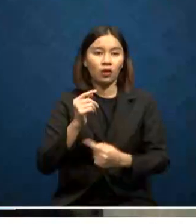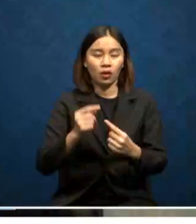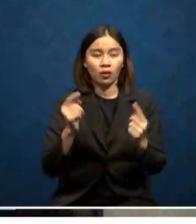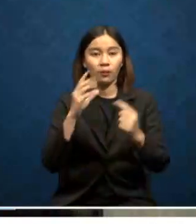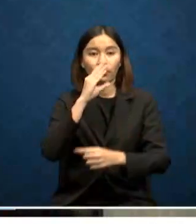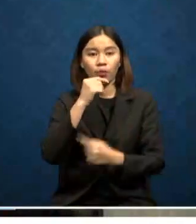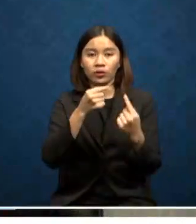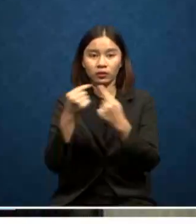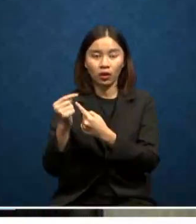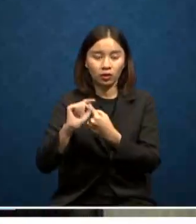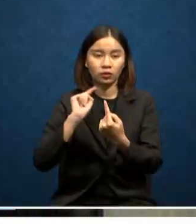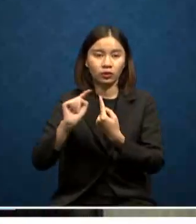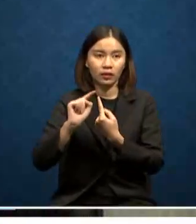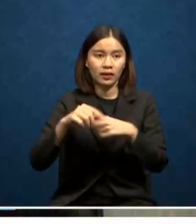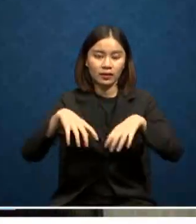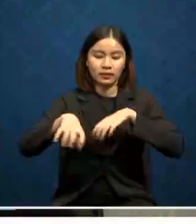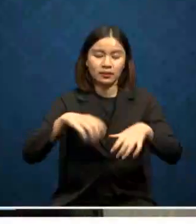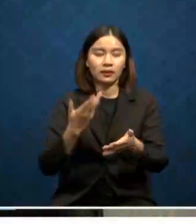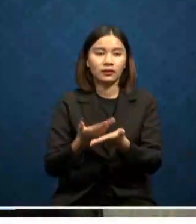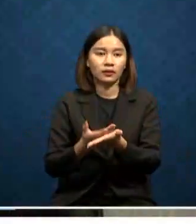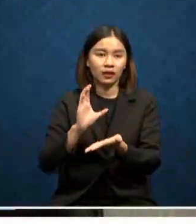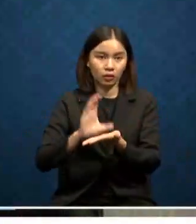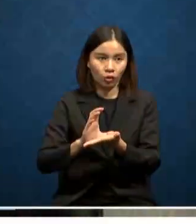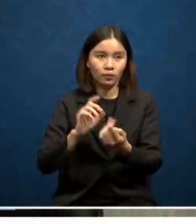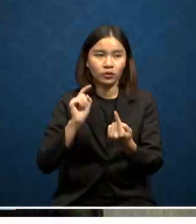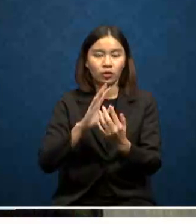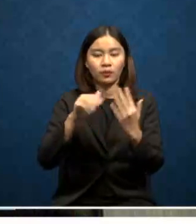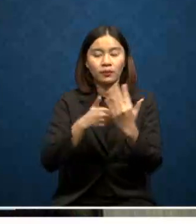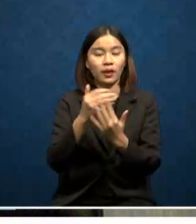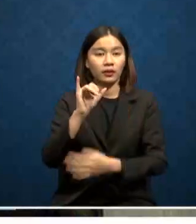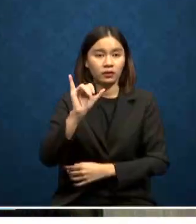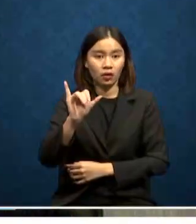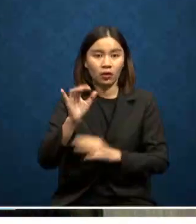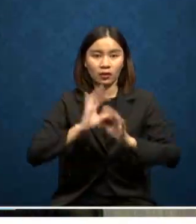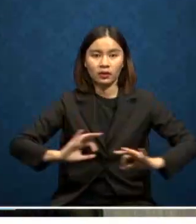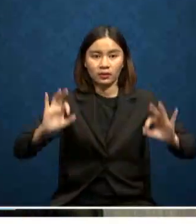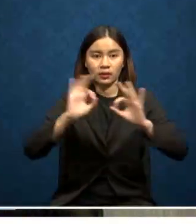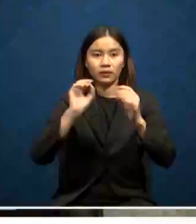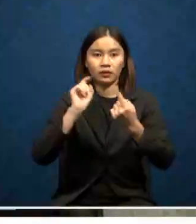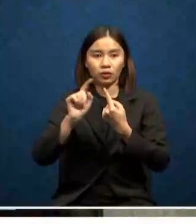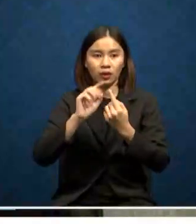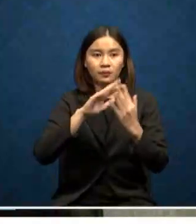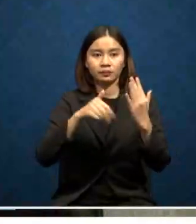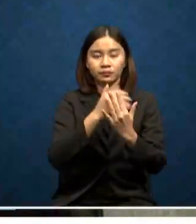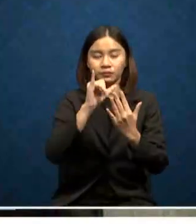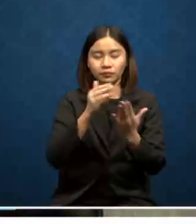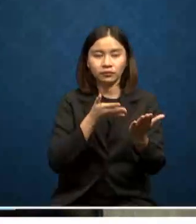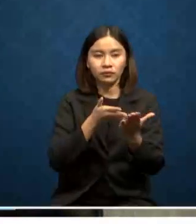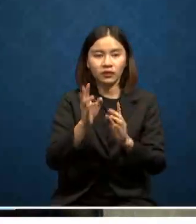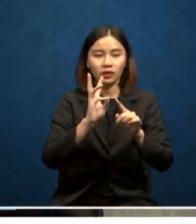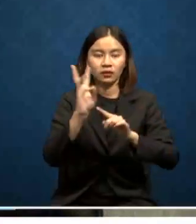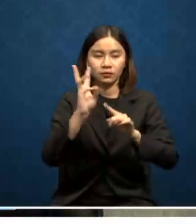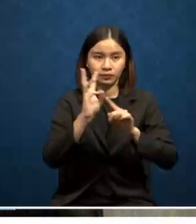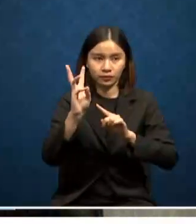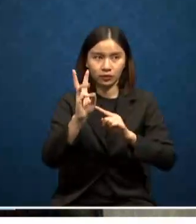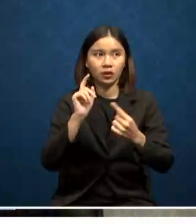เรื่องการจัดสรรงบประมาณภายใต้ยุทธศาสตร์โดยเฉพาะในยุทธศาสตร์ด้านที่6